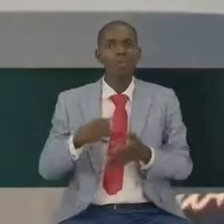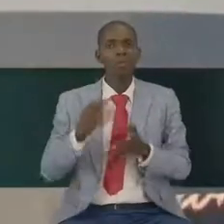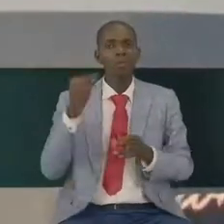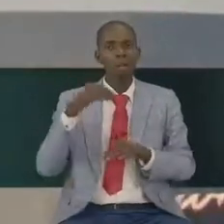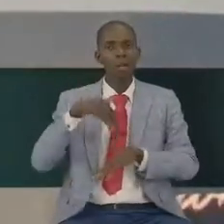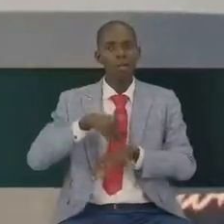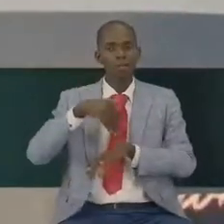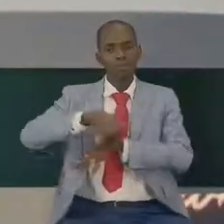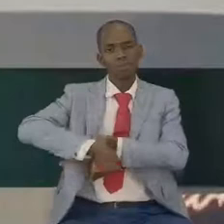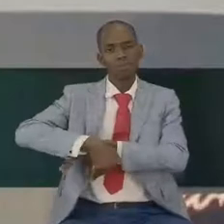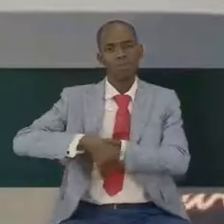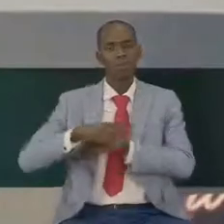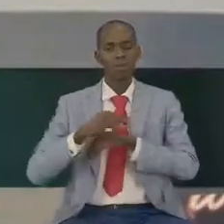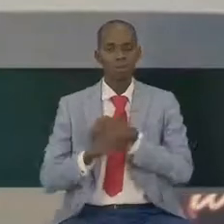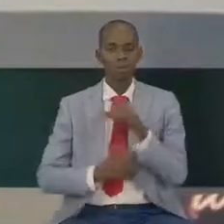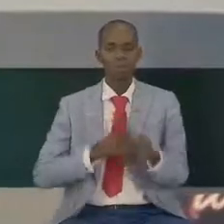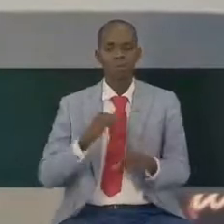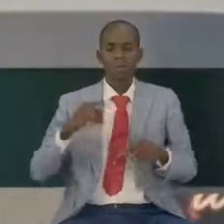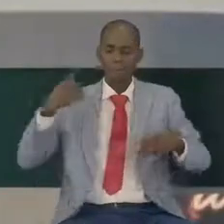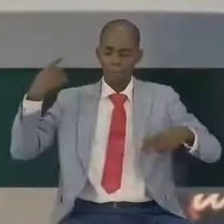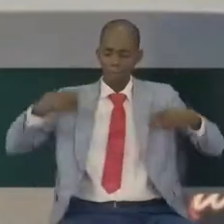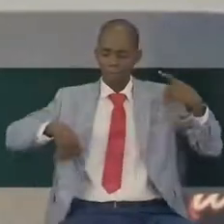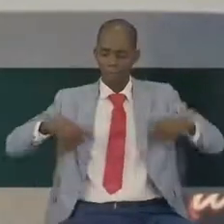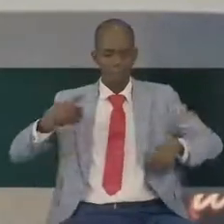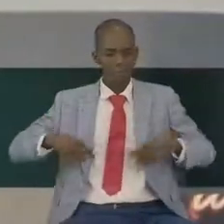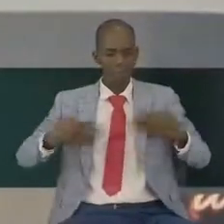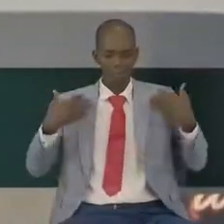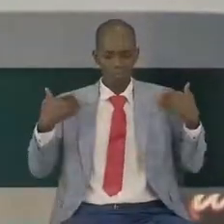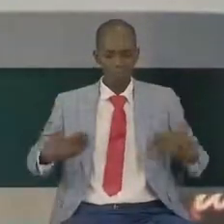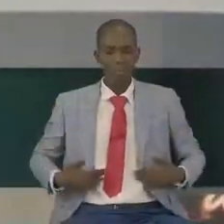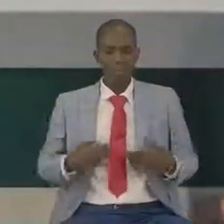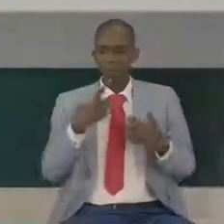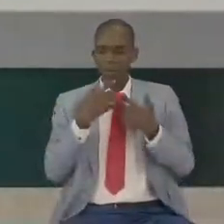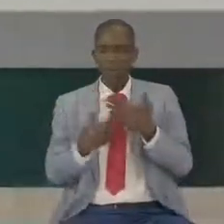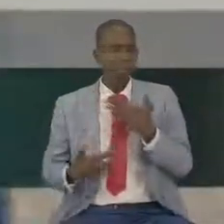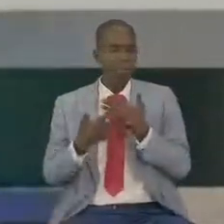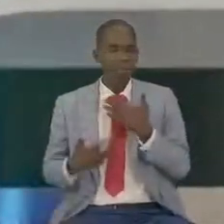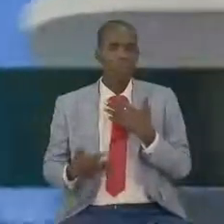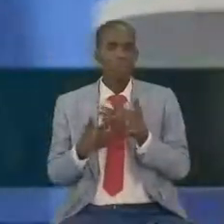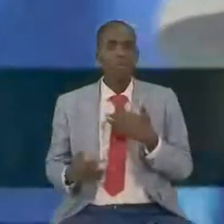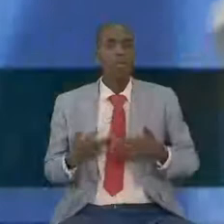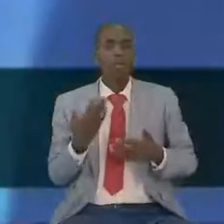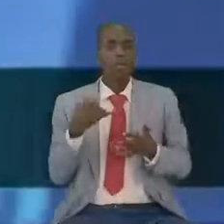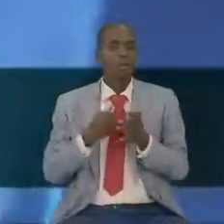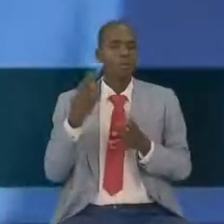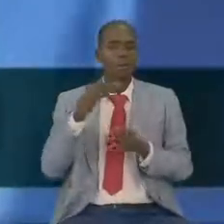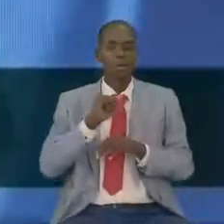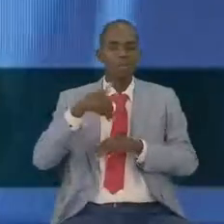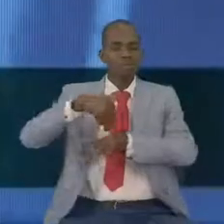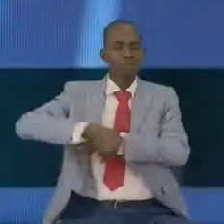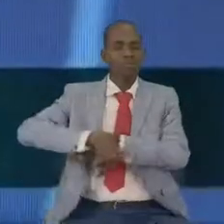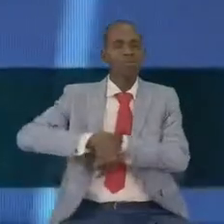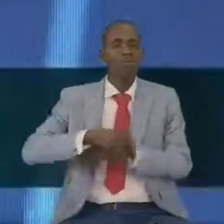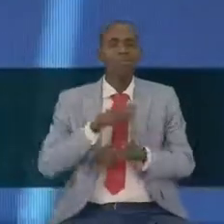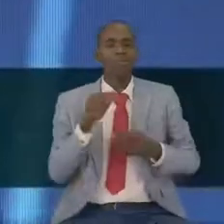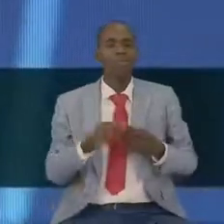Vers le milieu de la nuit, c'était le milieu de nuit de la souffrance. On les avait frappés et ils saignaient. C'était le milieu de la nuit quand ils